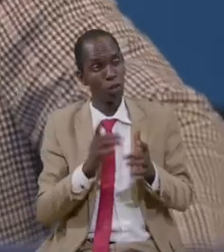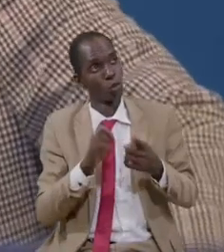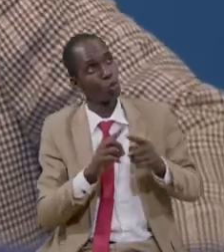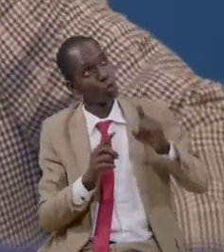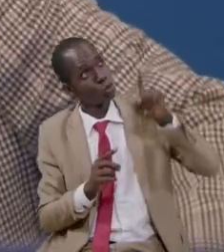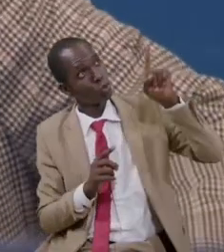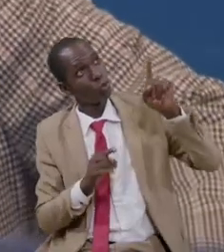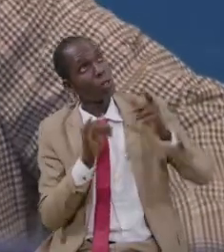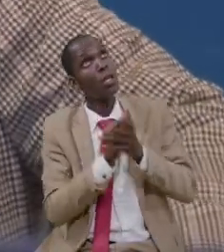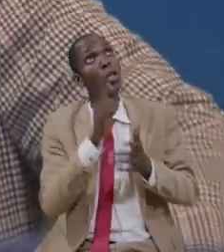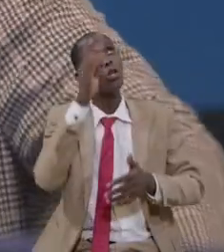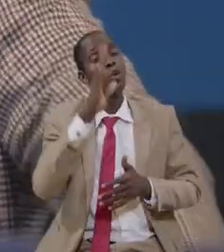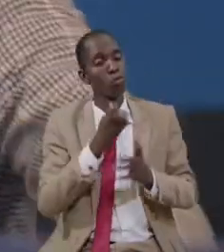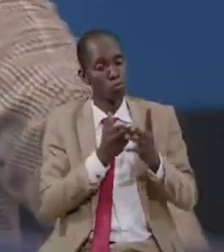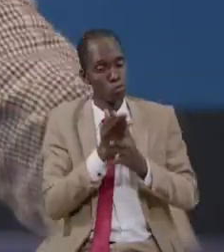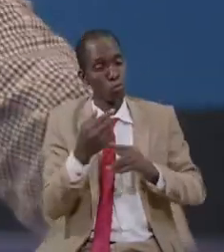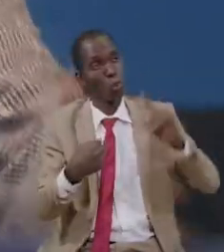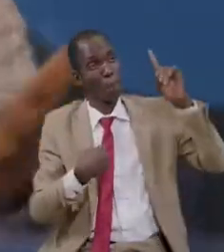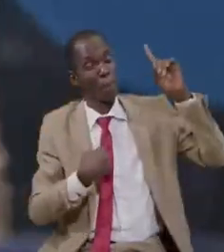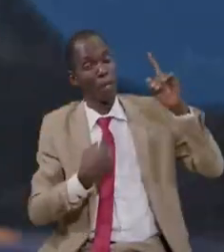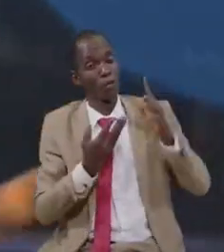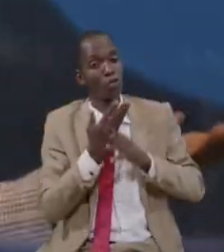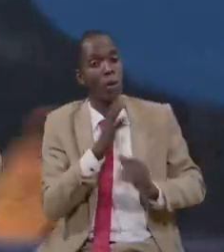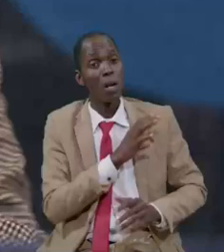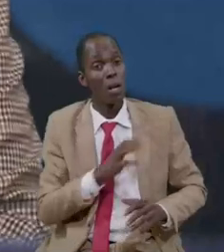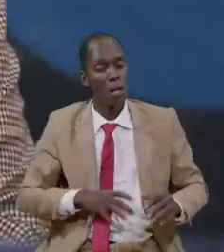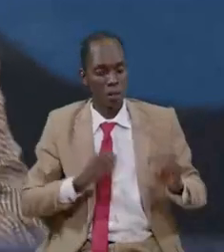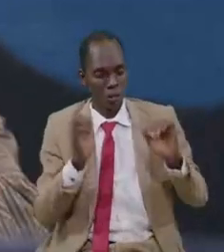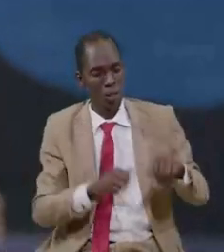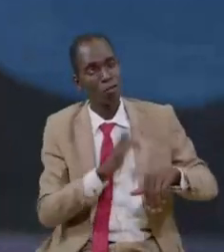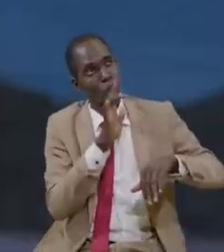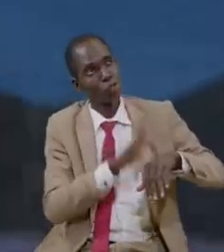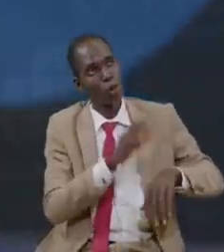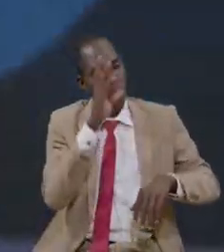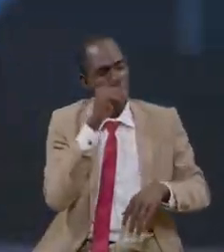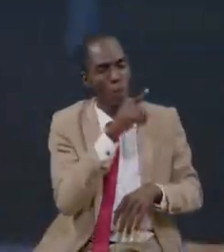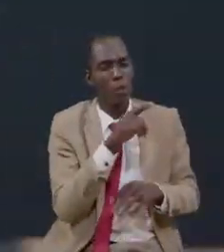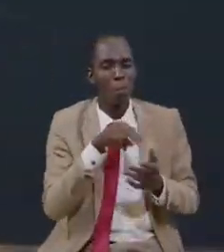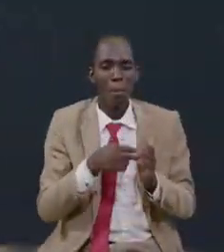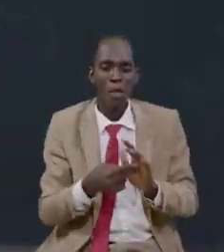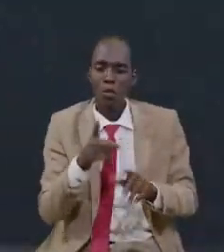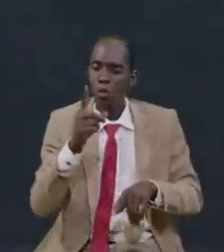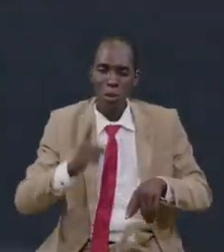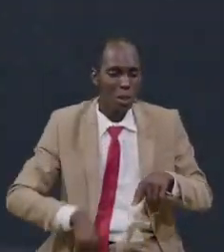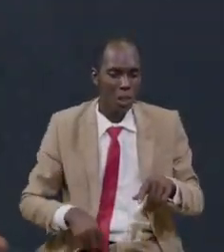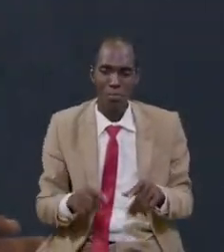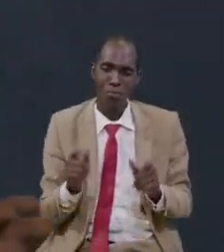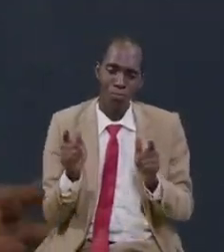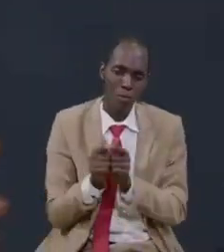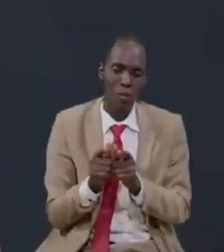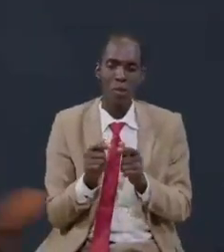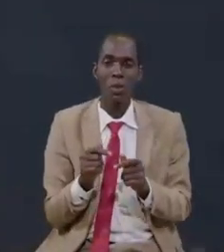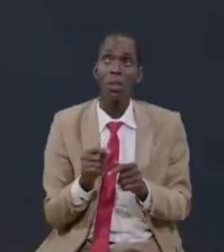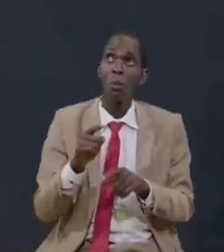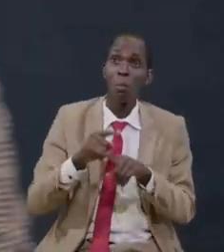Dieu, à travers moi, va t'atteindre. Alors, tu ne peux pas le faire pour toi-même. C'est lui